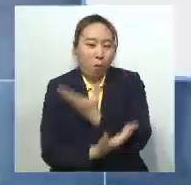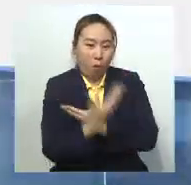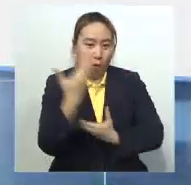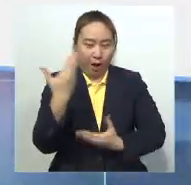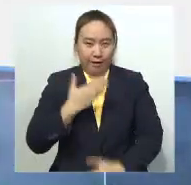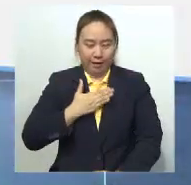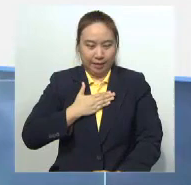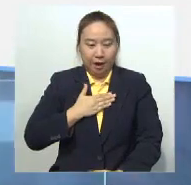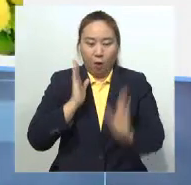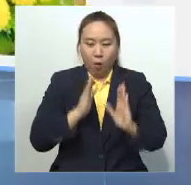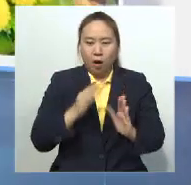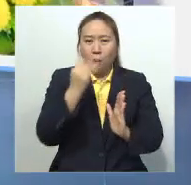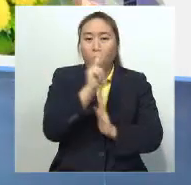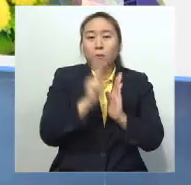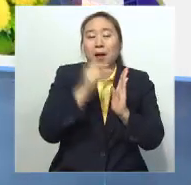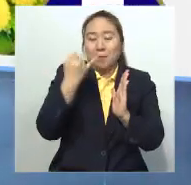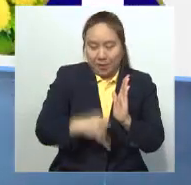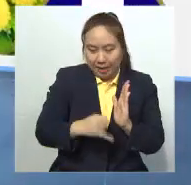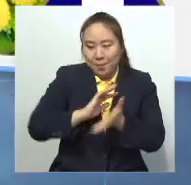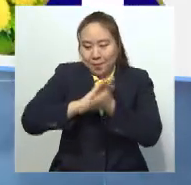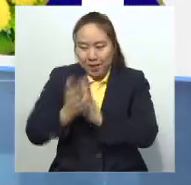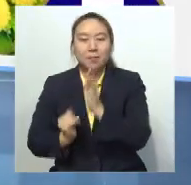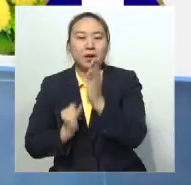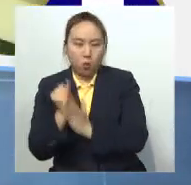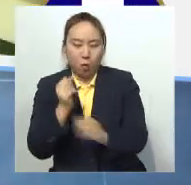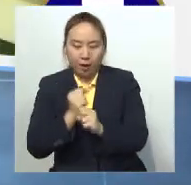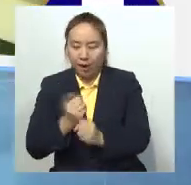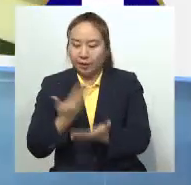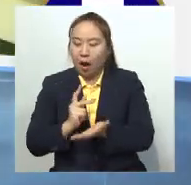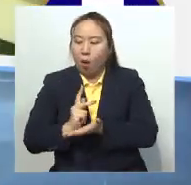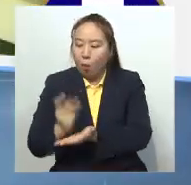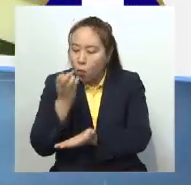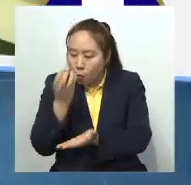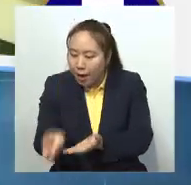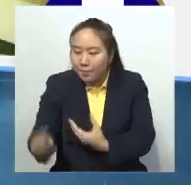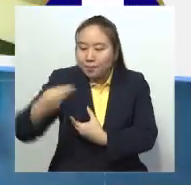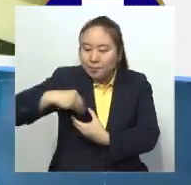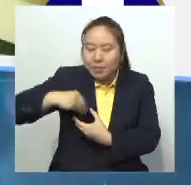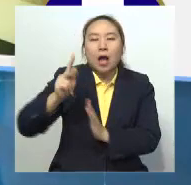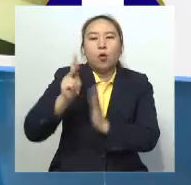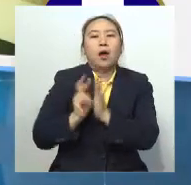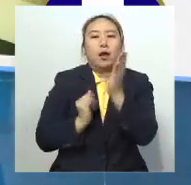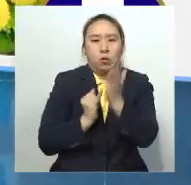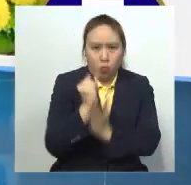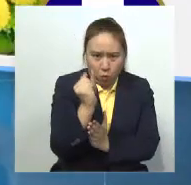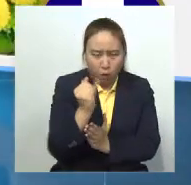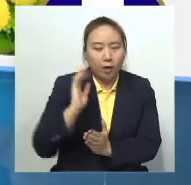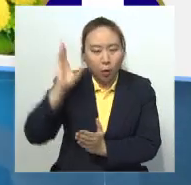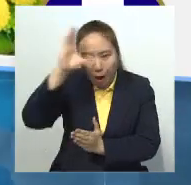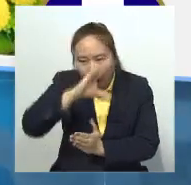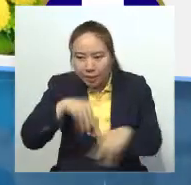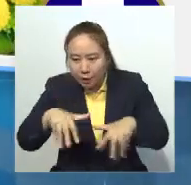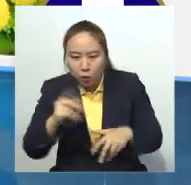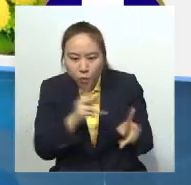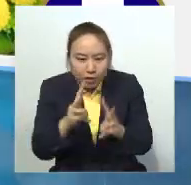อกระบบได้เข้ามาอยู่ในระบบทำธุรกิจอย่างถูกต้องตามกฎหมายรวมไปถึงการเพิ่มช่องทางการเข้าถึงสินเชื่อในระบบให้กับประชาชน